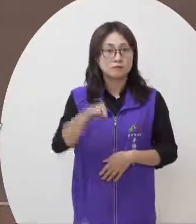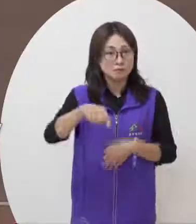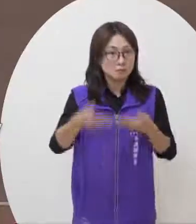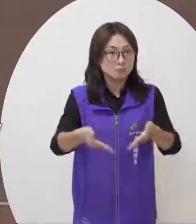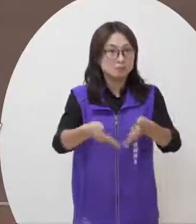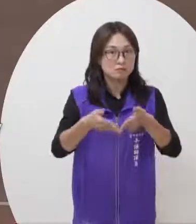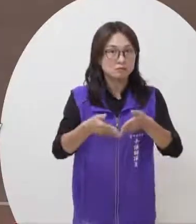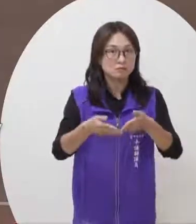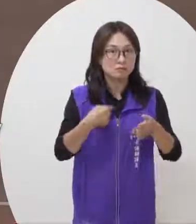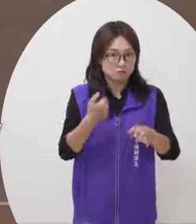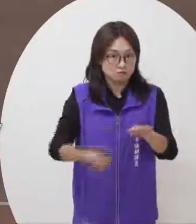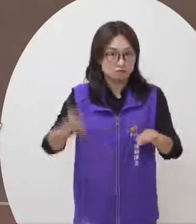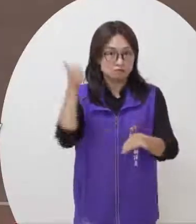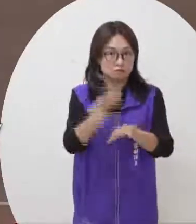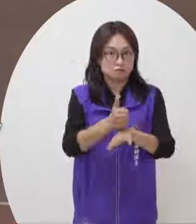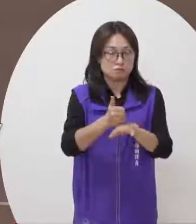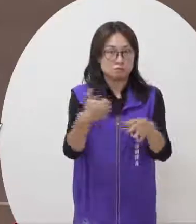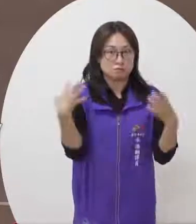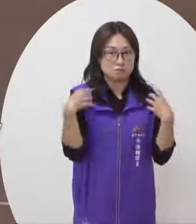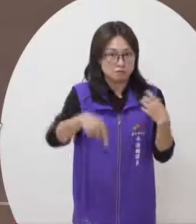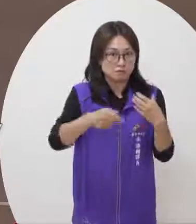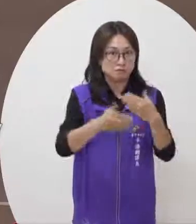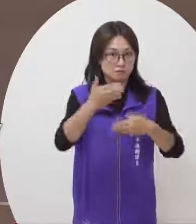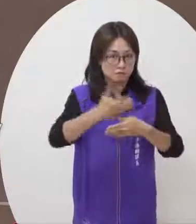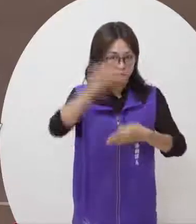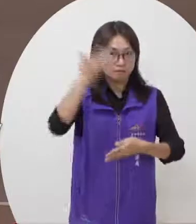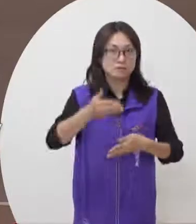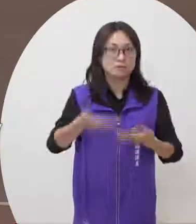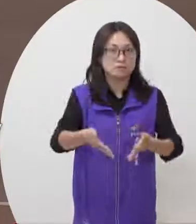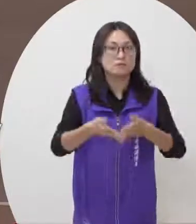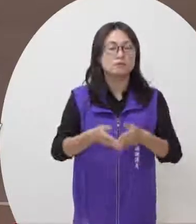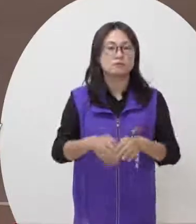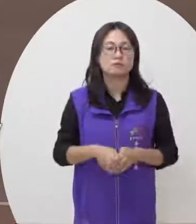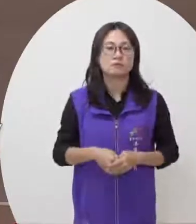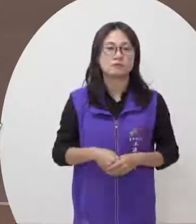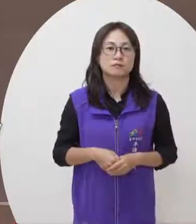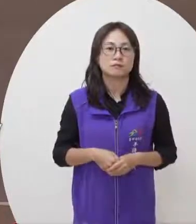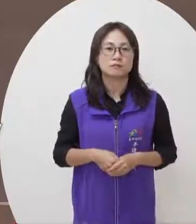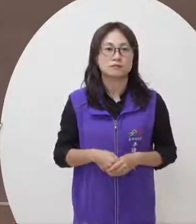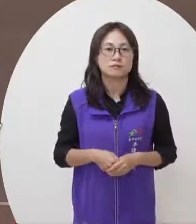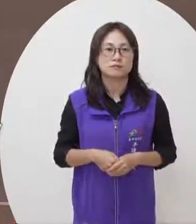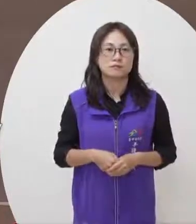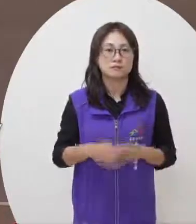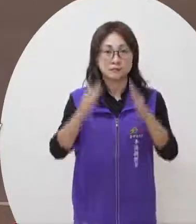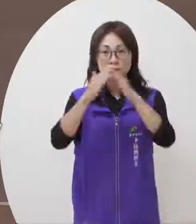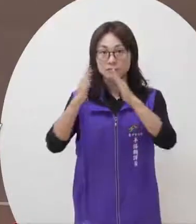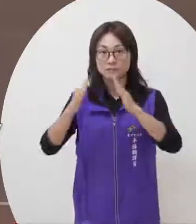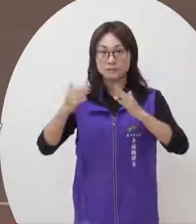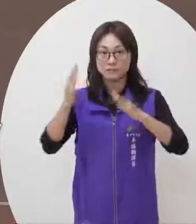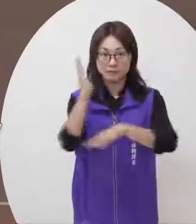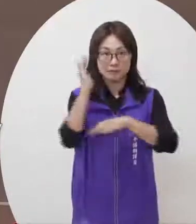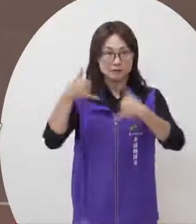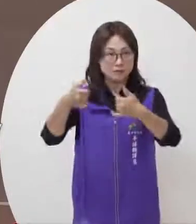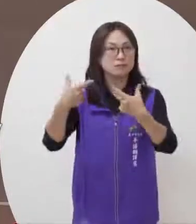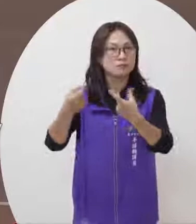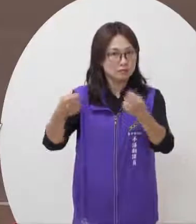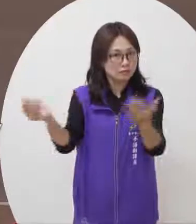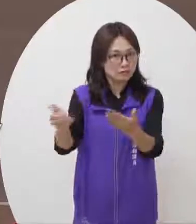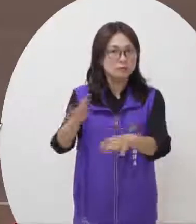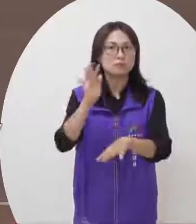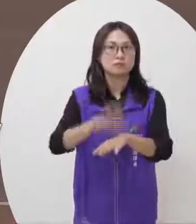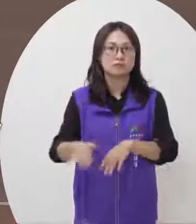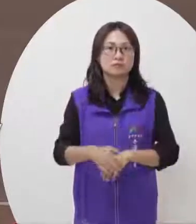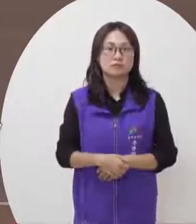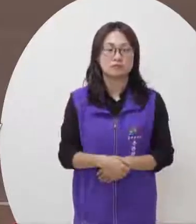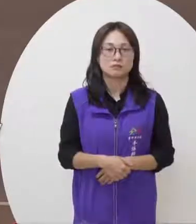诶要改开工，譬如说大智路每当开工要开工，市政路我们一定会开工，延伸工也会开工，每当开工